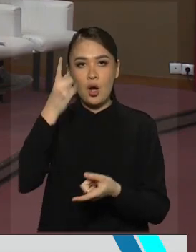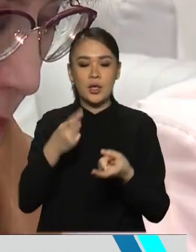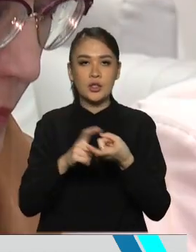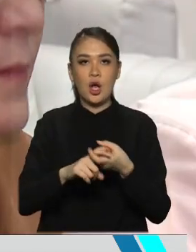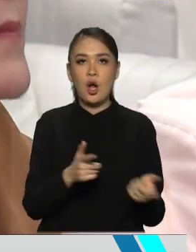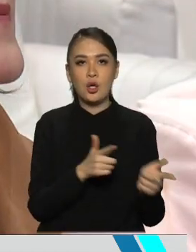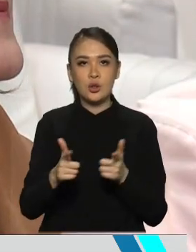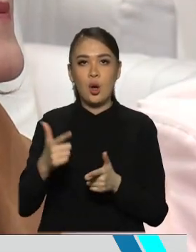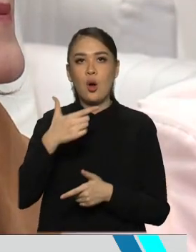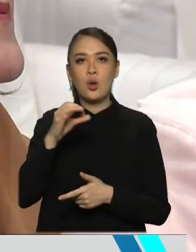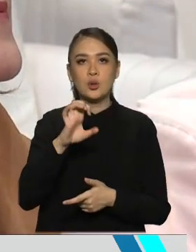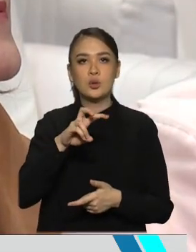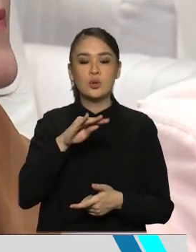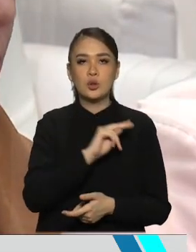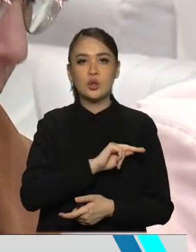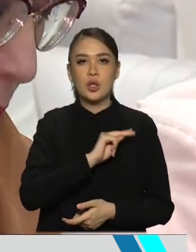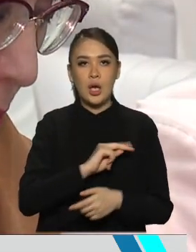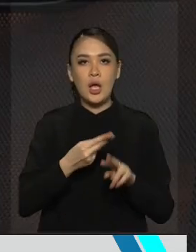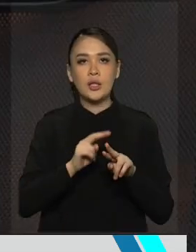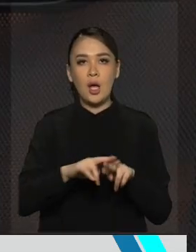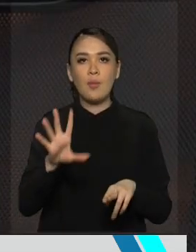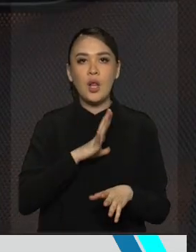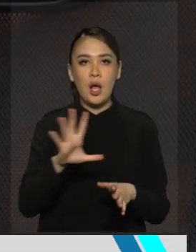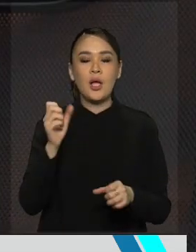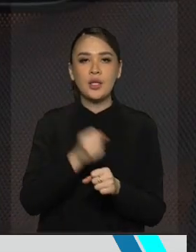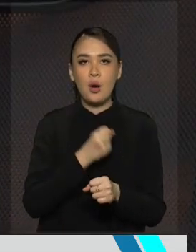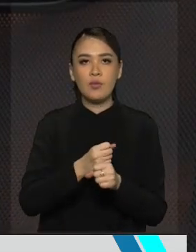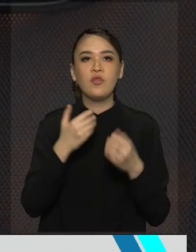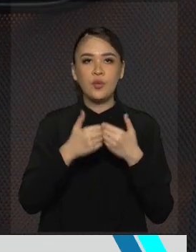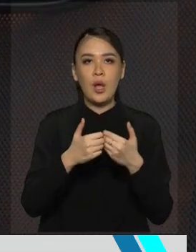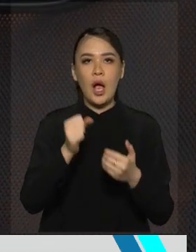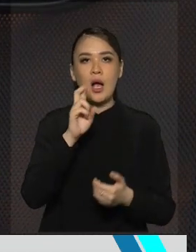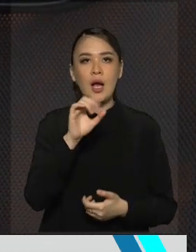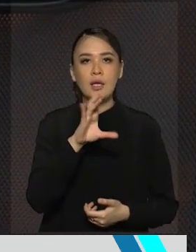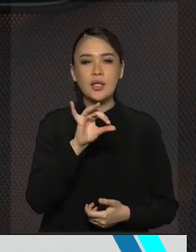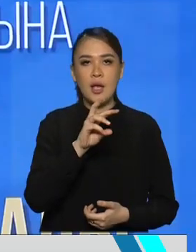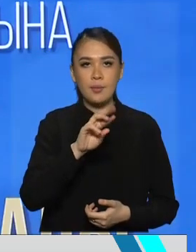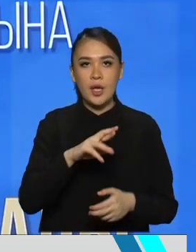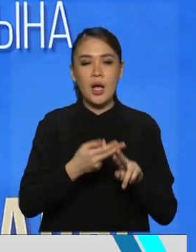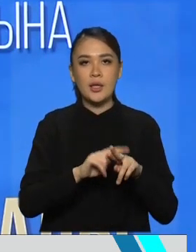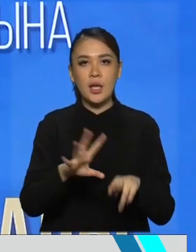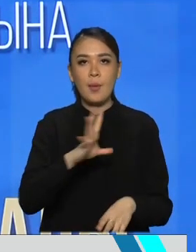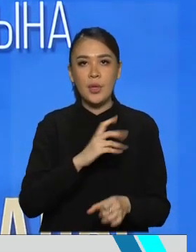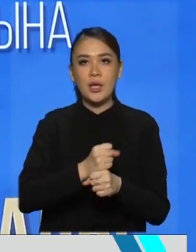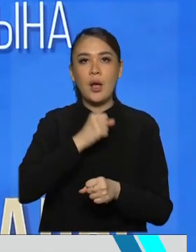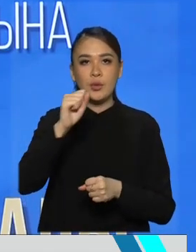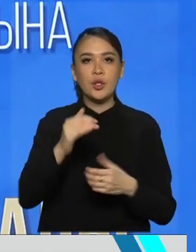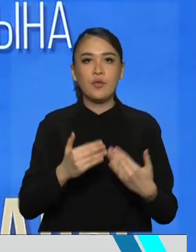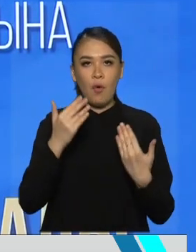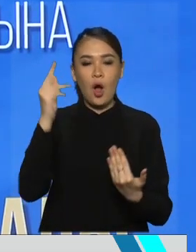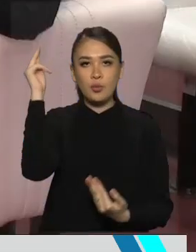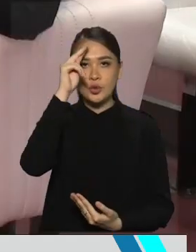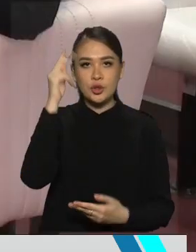подготовки госслужащих. Например, исключена отработка выпускника академии в госоргане, направившем его на